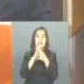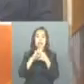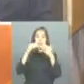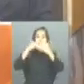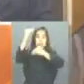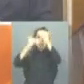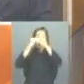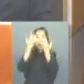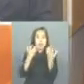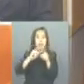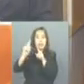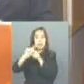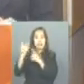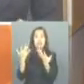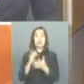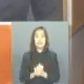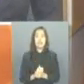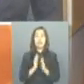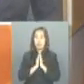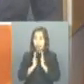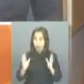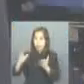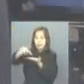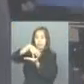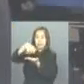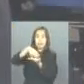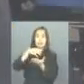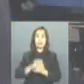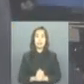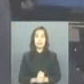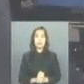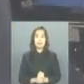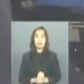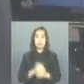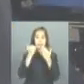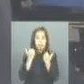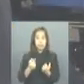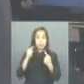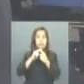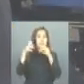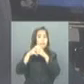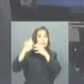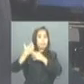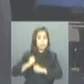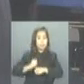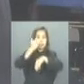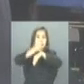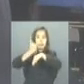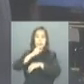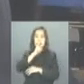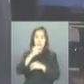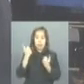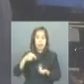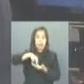าเทิร์นซีบอร์ดค่ะคุณพึ่งนภา ค่ะขอบคุณมากค่ะคุณดวงดาวคะ แกนนำพรรคประชาธิปัตย์ยืนยันว่าการปราศัยใหญ่